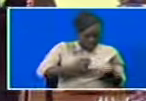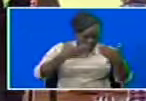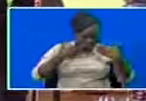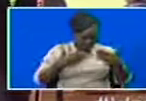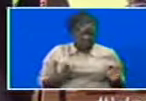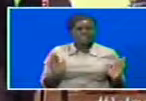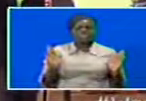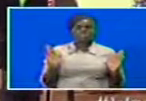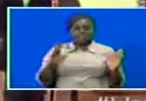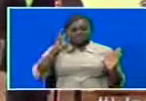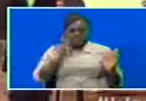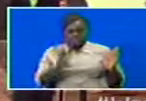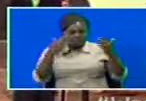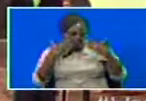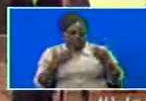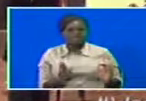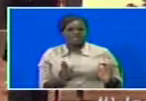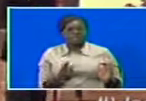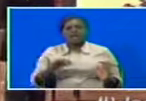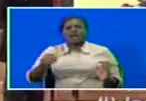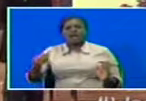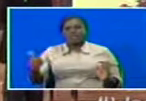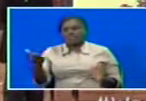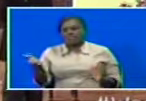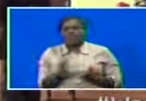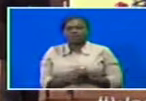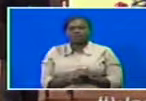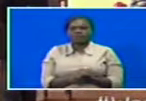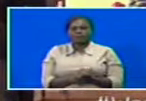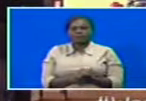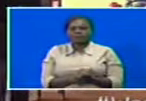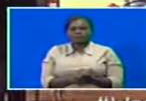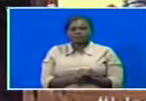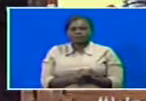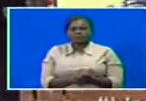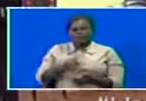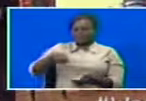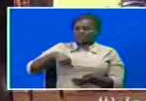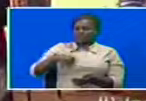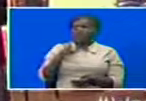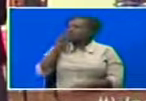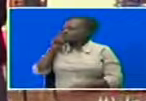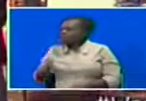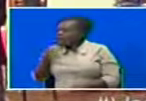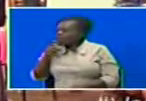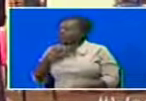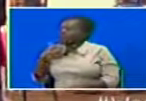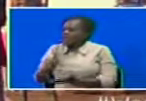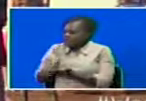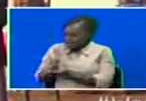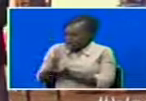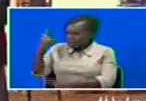na raia wameona. I love you ingine inapata mpaka pale. Inataka namna hiyo. Sisi watu ya Kano tunataka mwenye haki